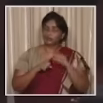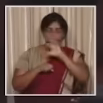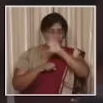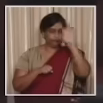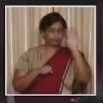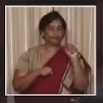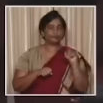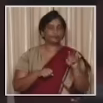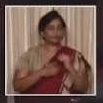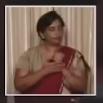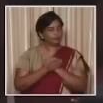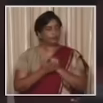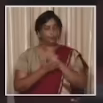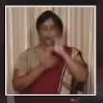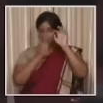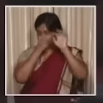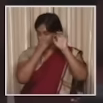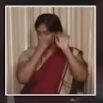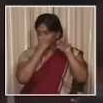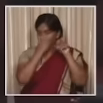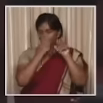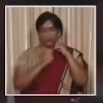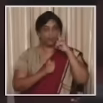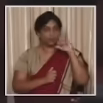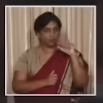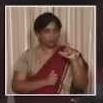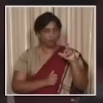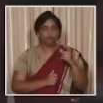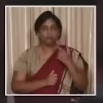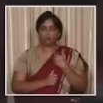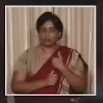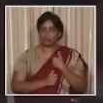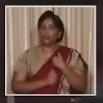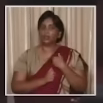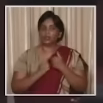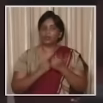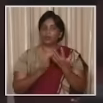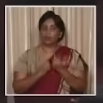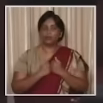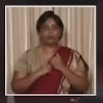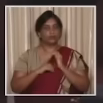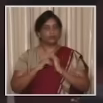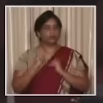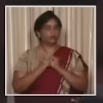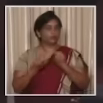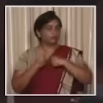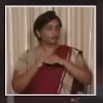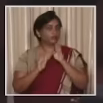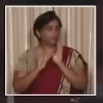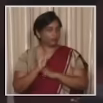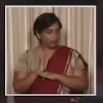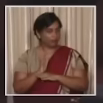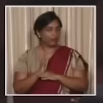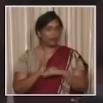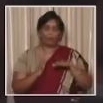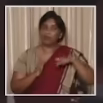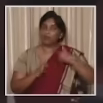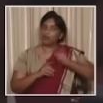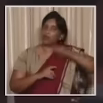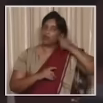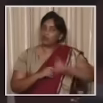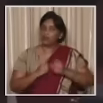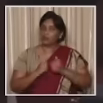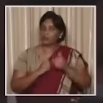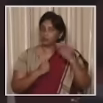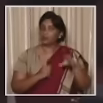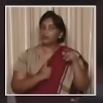රටවල් සියලුම රටවල්, ඒ වගේම චීනය අපිට මේ සඳහා අවශ්‍ය ප්‍රතිවෘත්තකරණය සඳහා අවශ්‍ය මූලික ක්‍රියාවලියන් දැන් සිදු